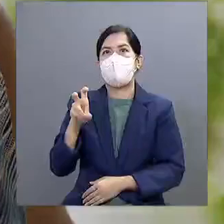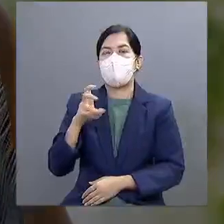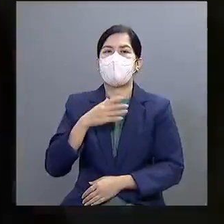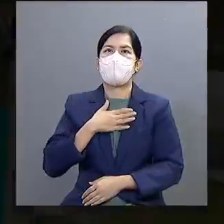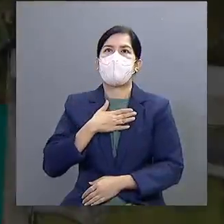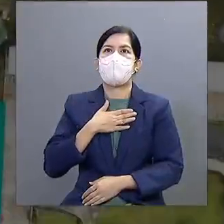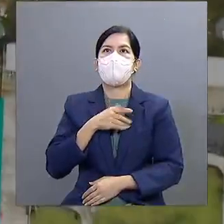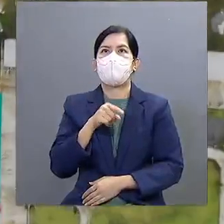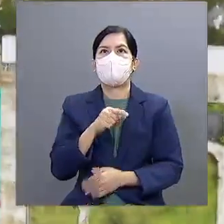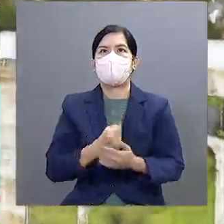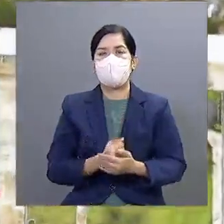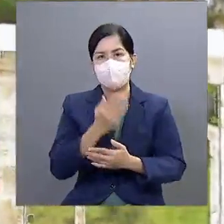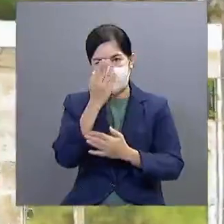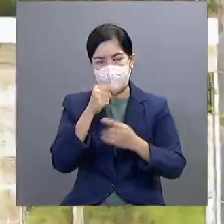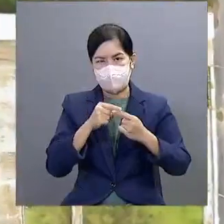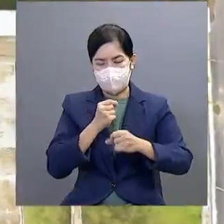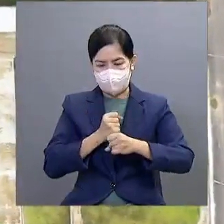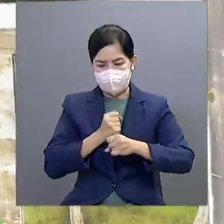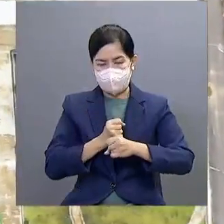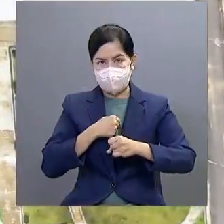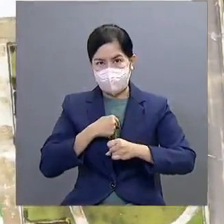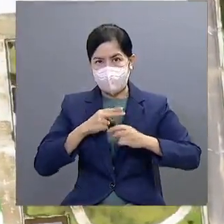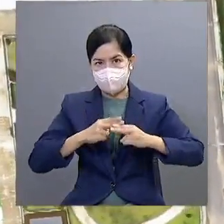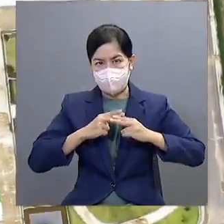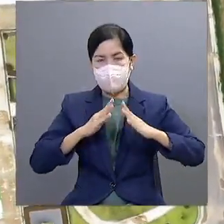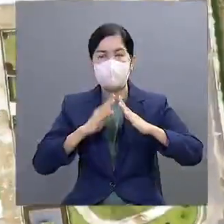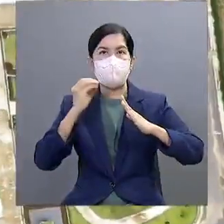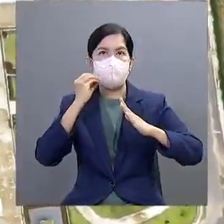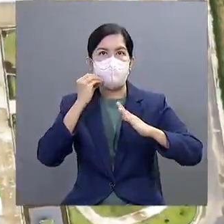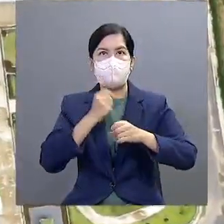ป้าถอยออกมาตั้งหลักป้าก็มาปักหลักอยู่ที่บ้าน